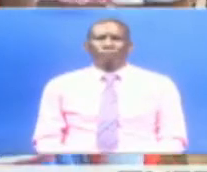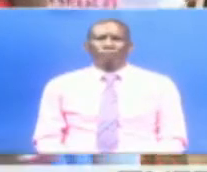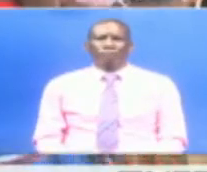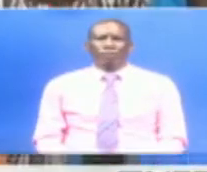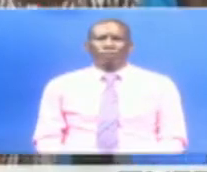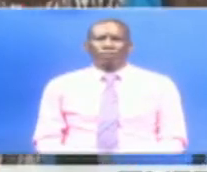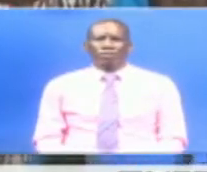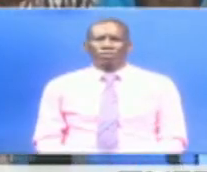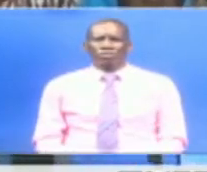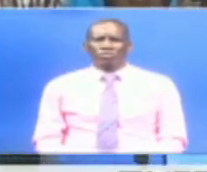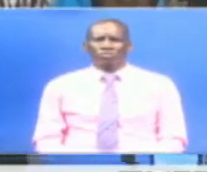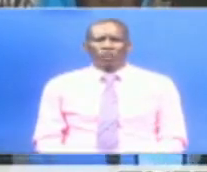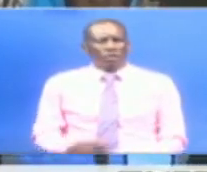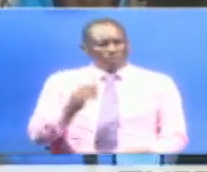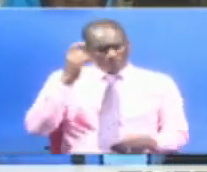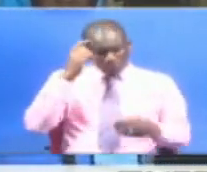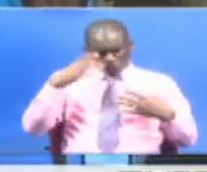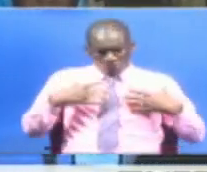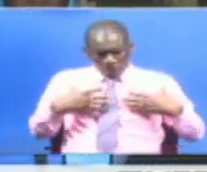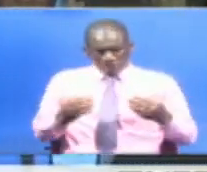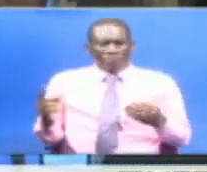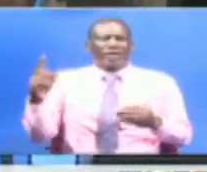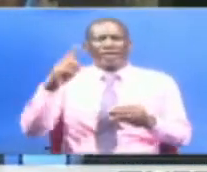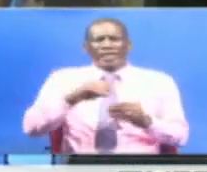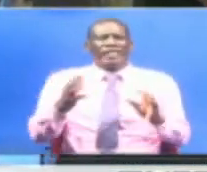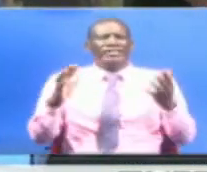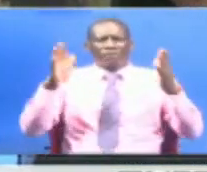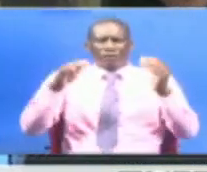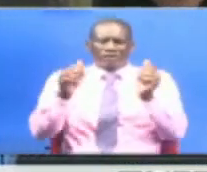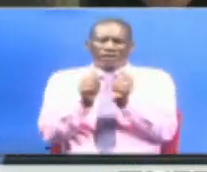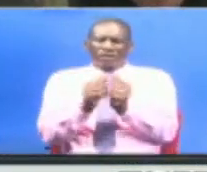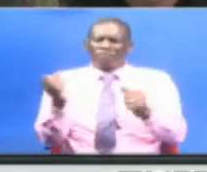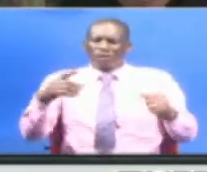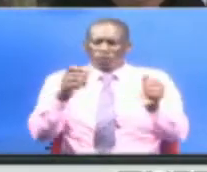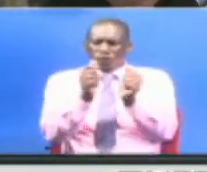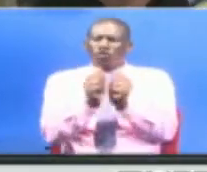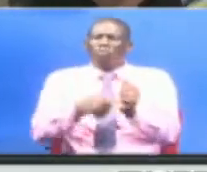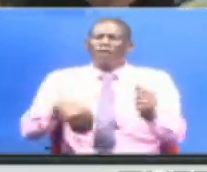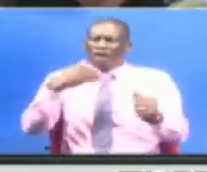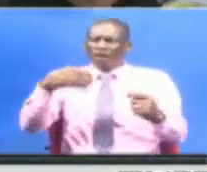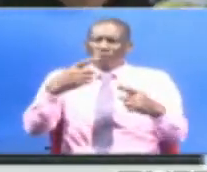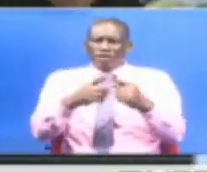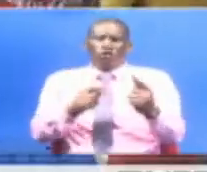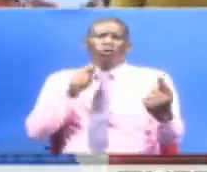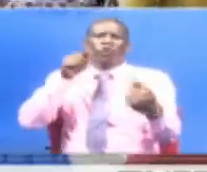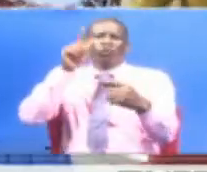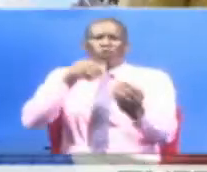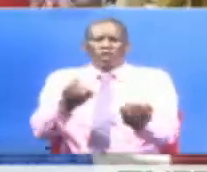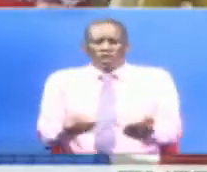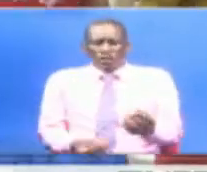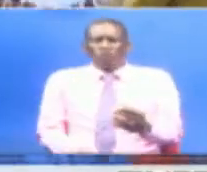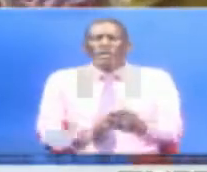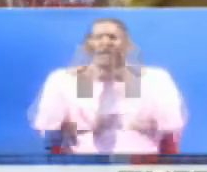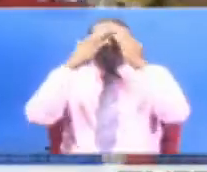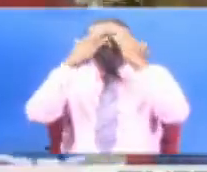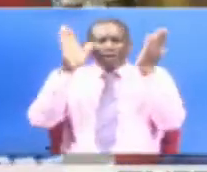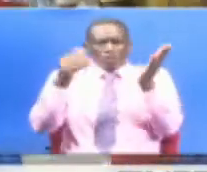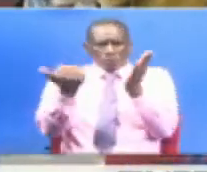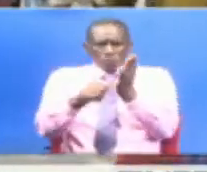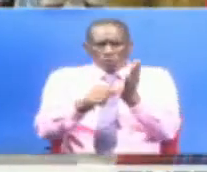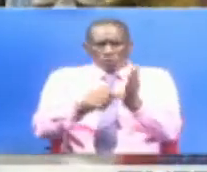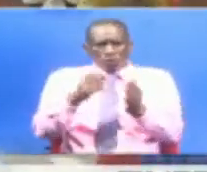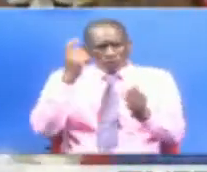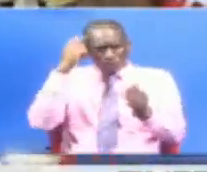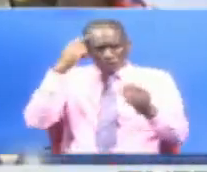Siku ya afya ya akili duniani huadhimishwa tarehe 10 Oktoba kila mwaka kwa lengo la kuongeza uelewa na matatizo ya afya ya